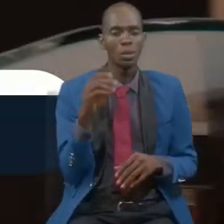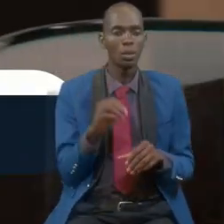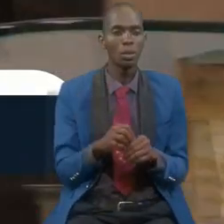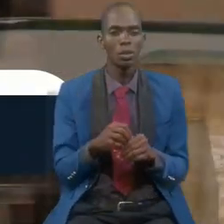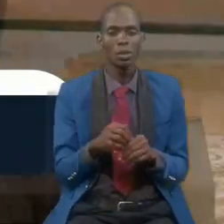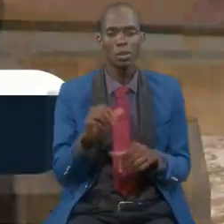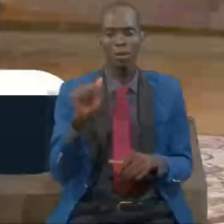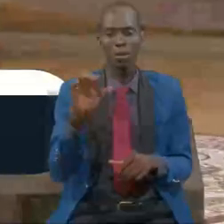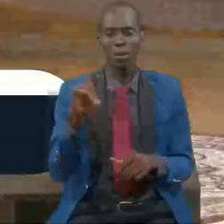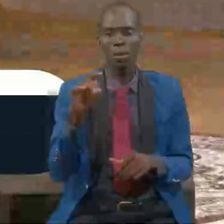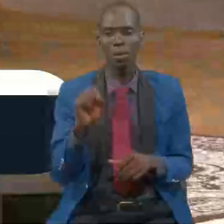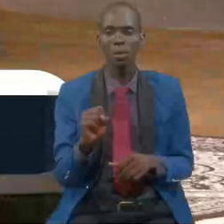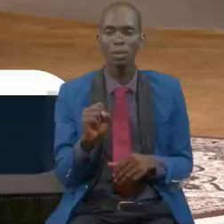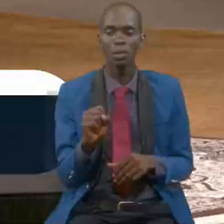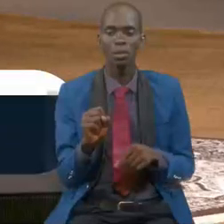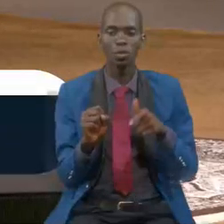Acte 24,